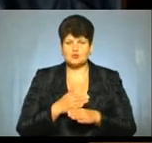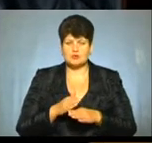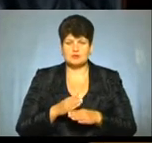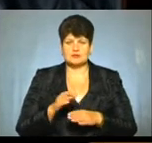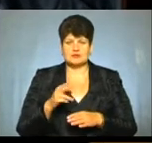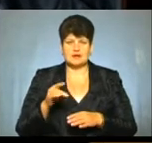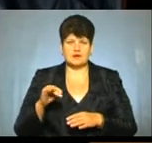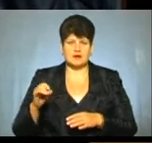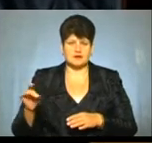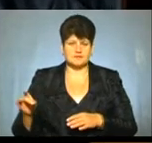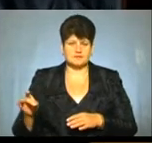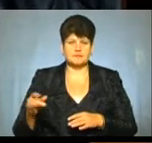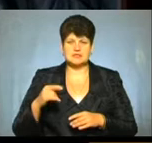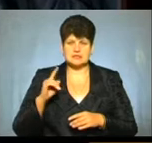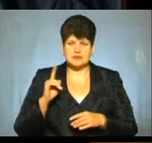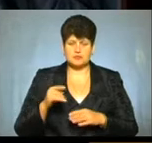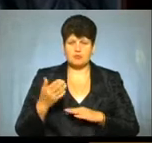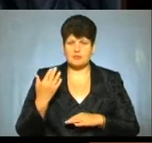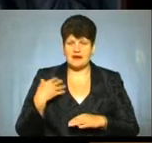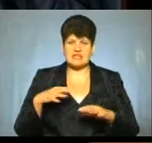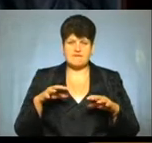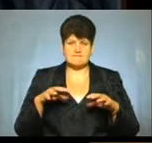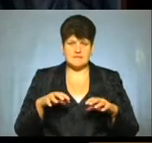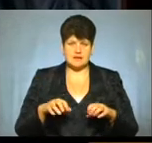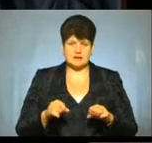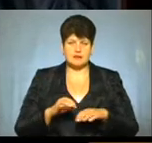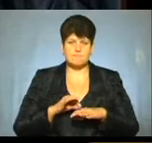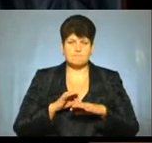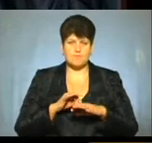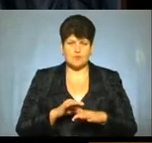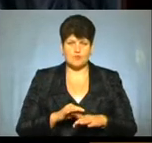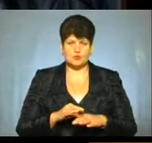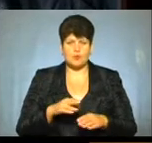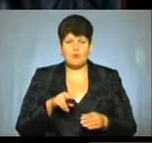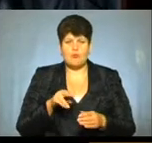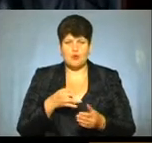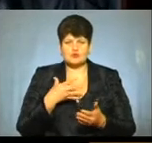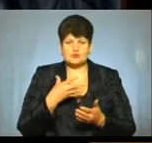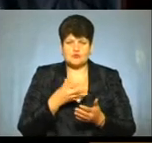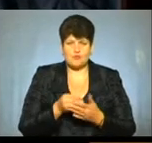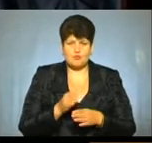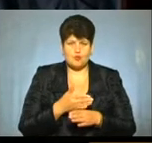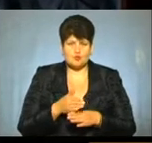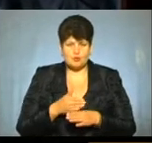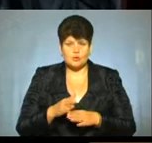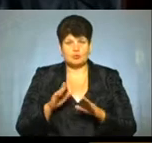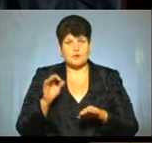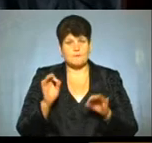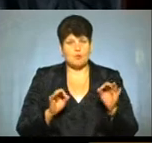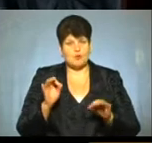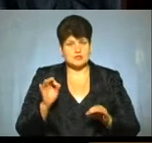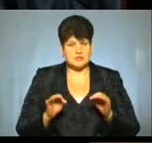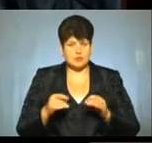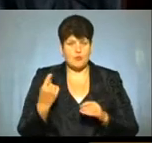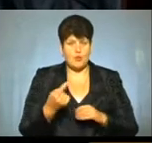розподіл ДФРР, тому що ми знаємо, що попередня влада проводила по своєму розподіл ДФРР, чи буде